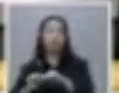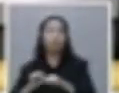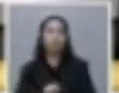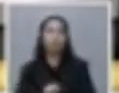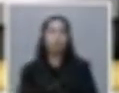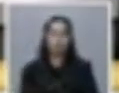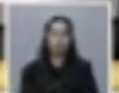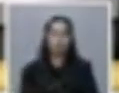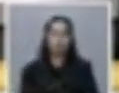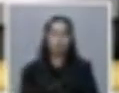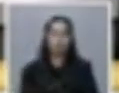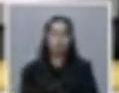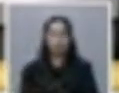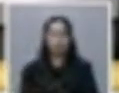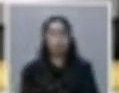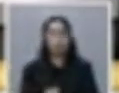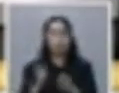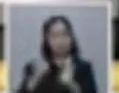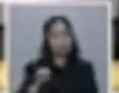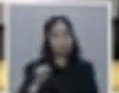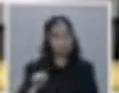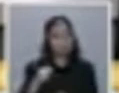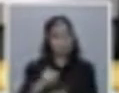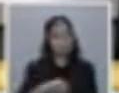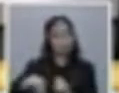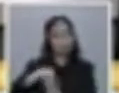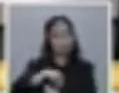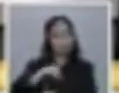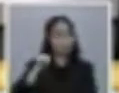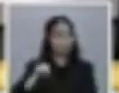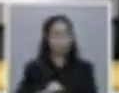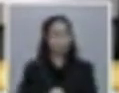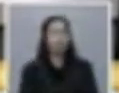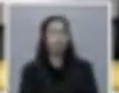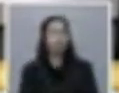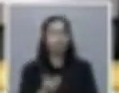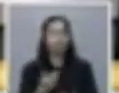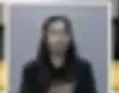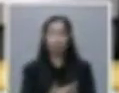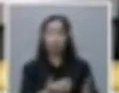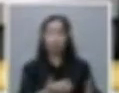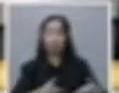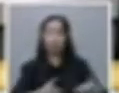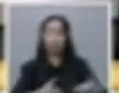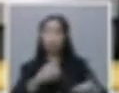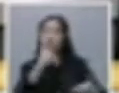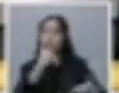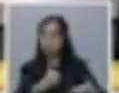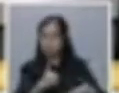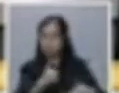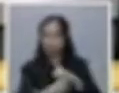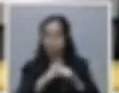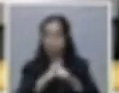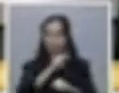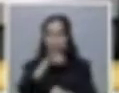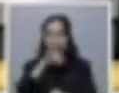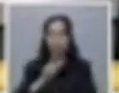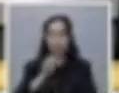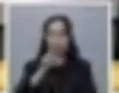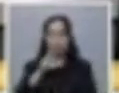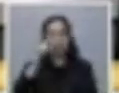ด้วยภาวะการอย่างนี้เนี่ยเม็ดเงินที่เราจะได้จากคาดว่าจะจัดเก็บได้ในปี2563